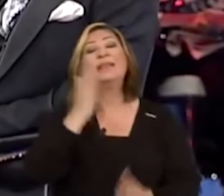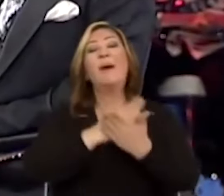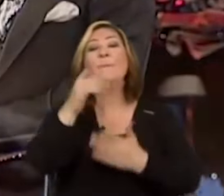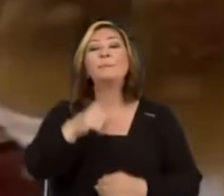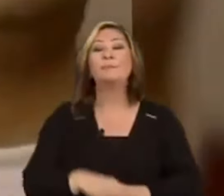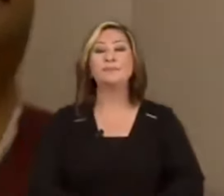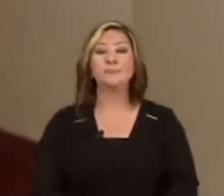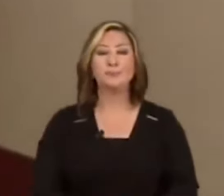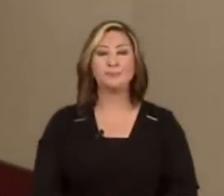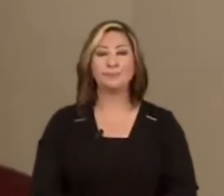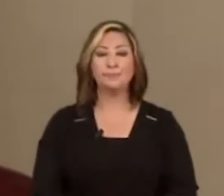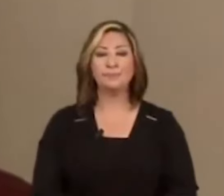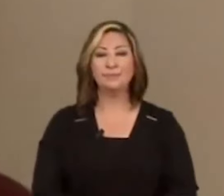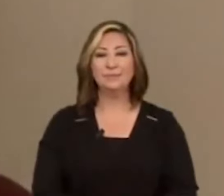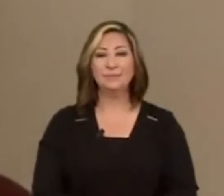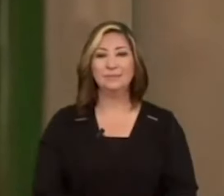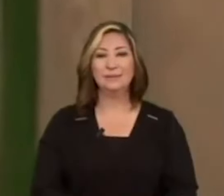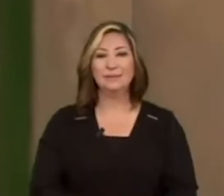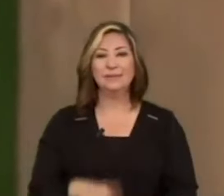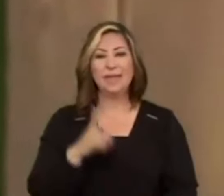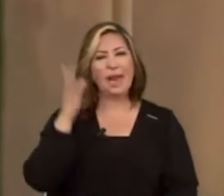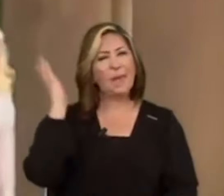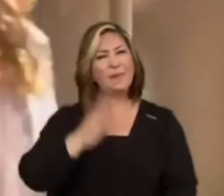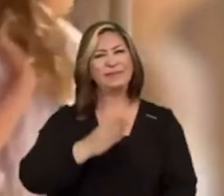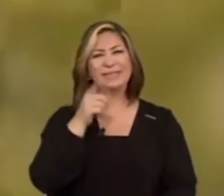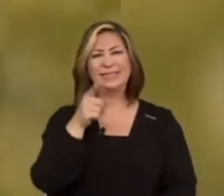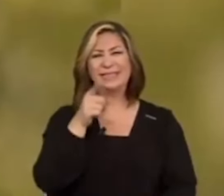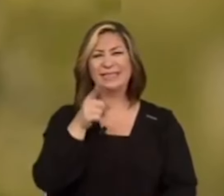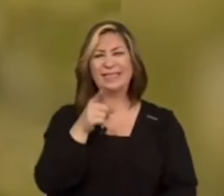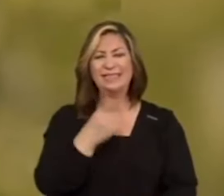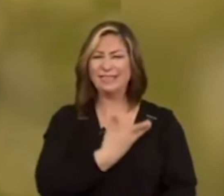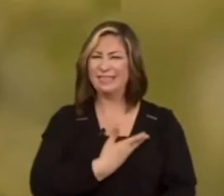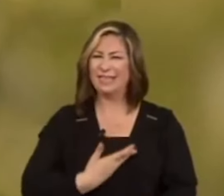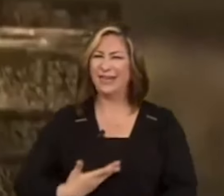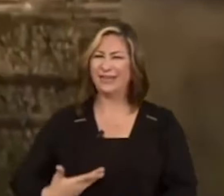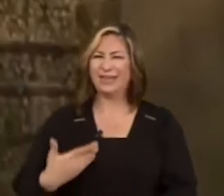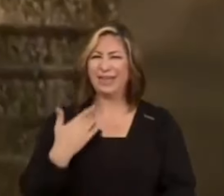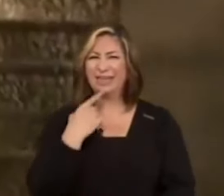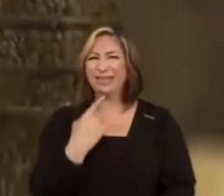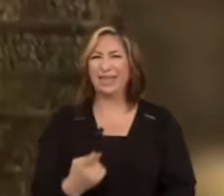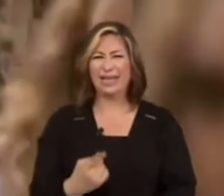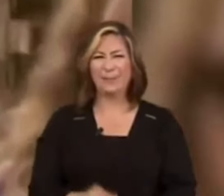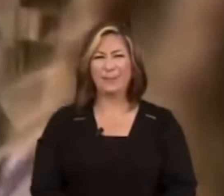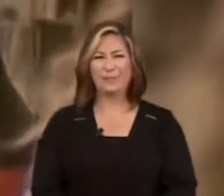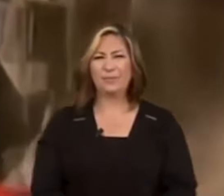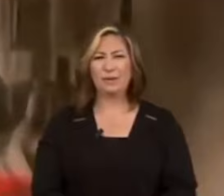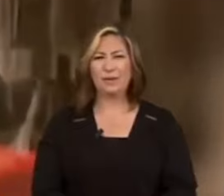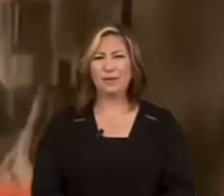devam. Yere baksın senin sevgi